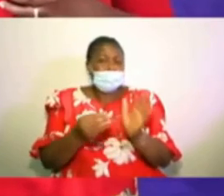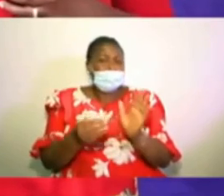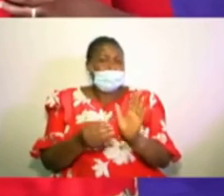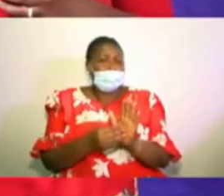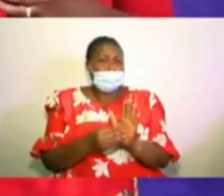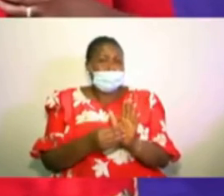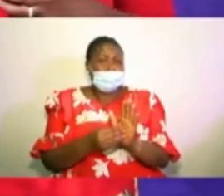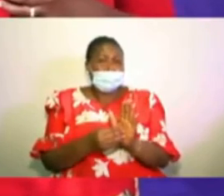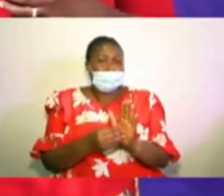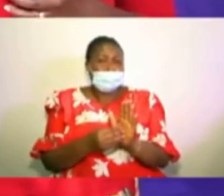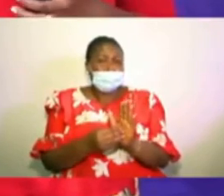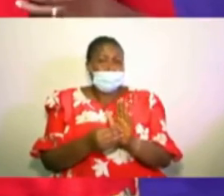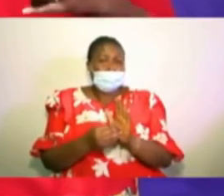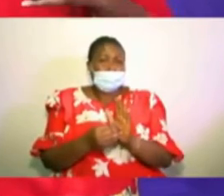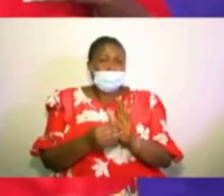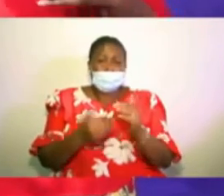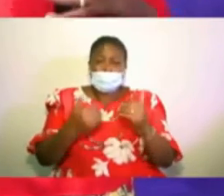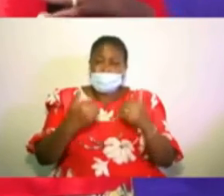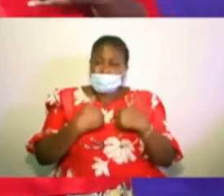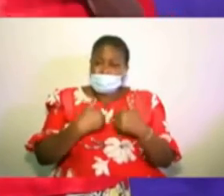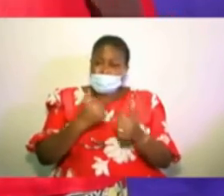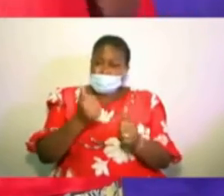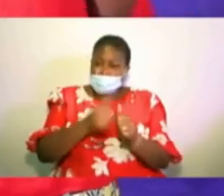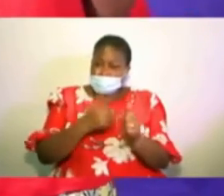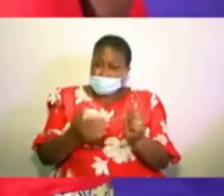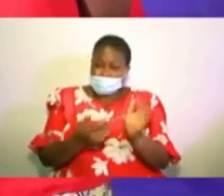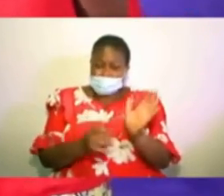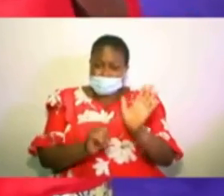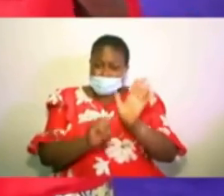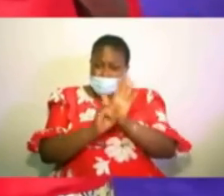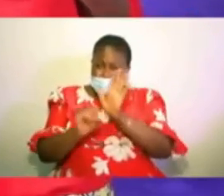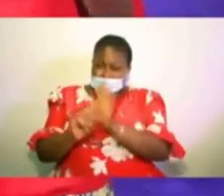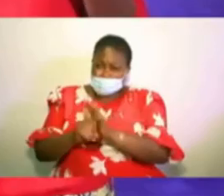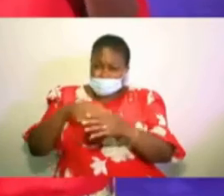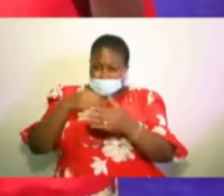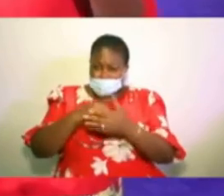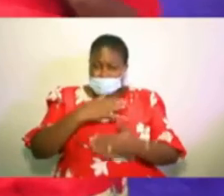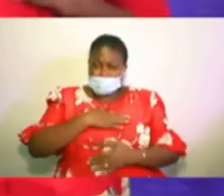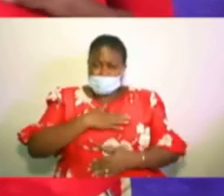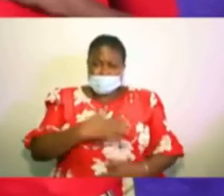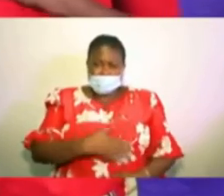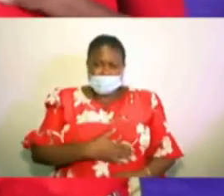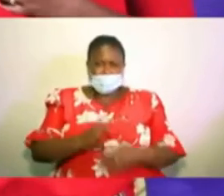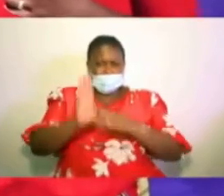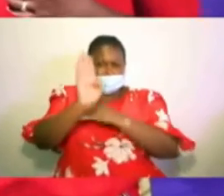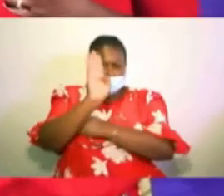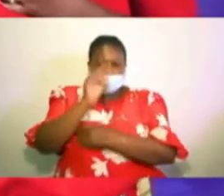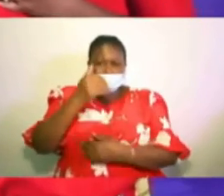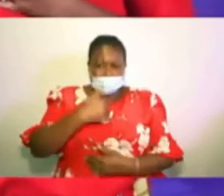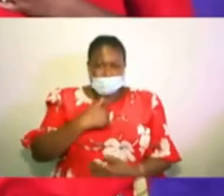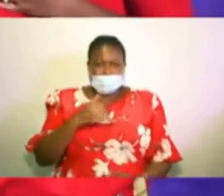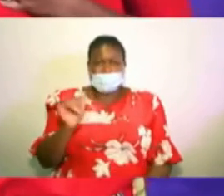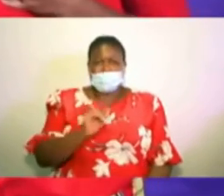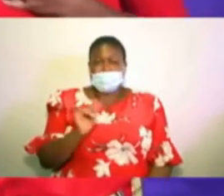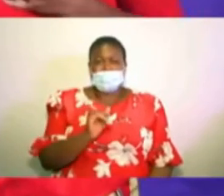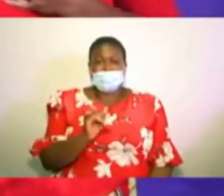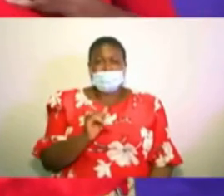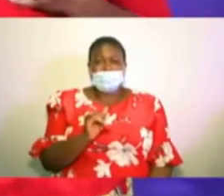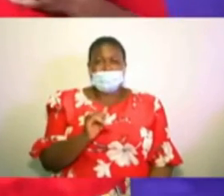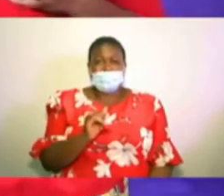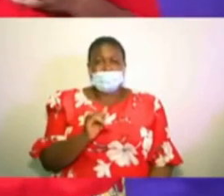on our bodies today. Et donc, nous pouvons dire que nous avons tout ce dont nous avons besoin sur nos corps aujourd'hui.